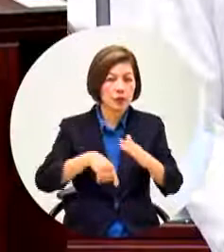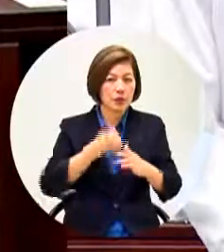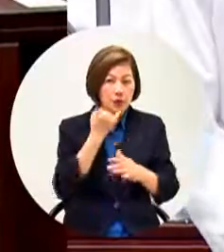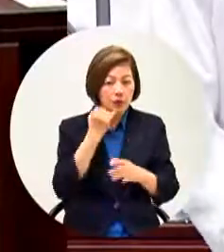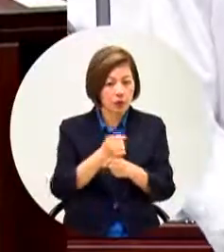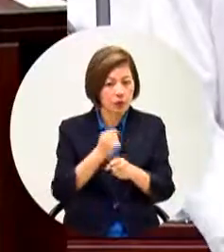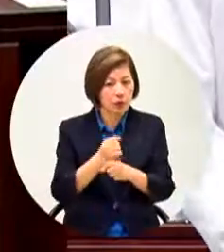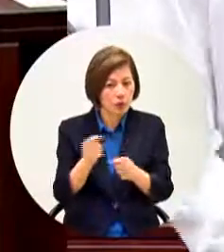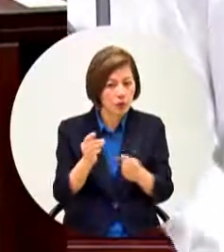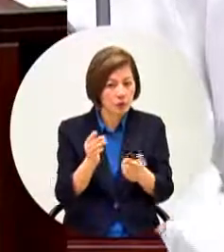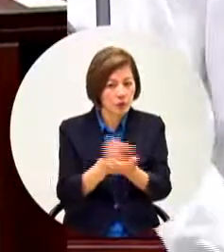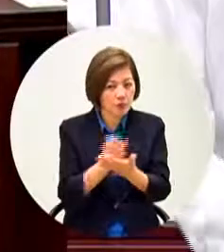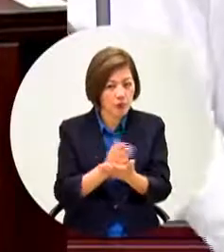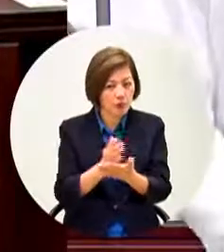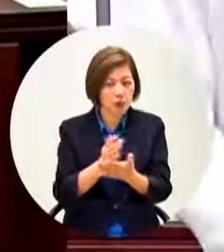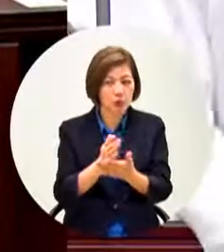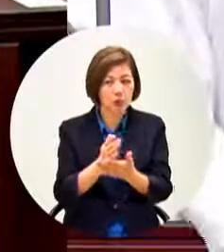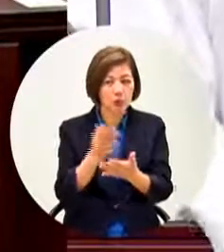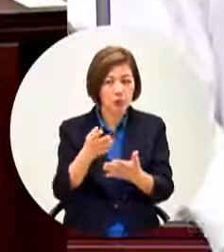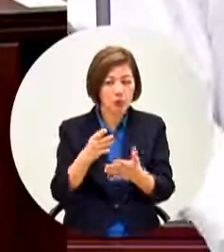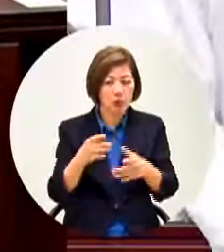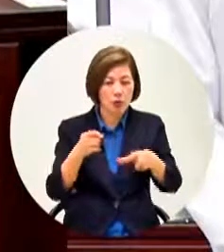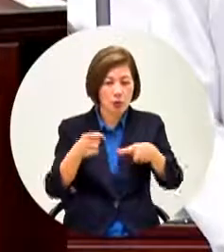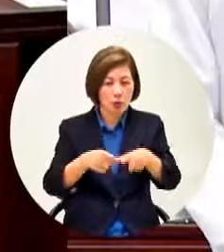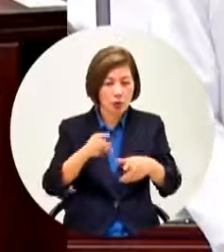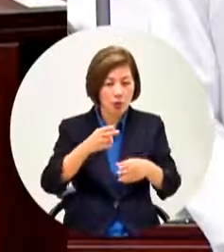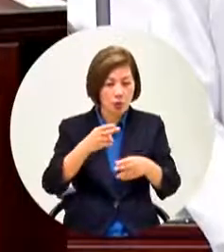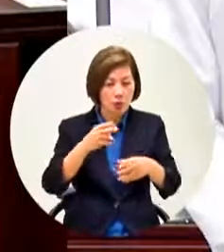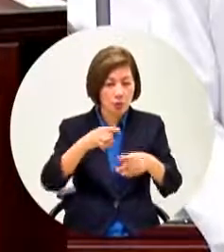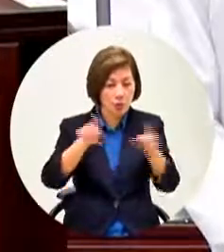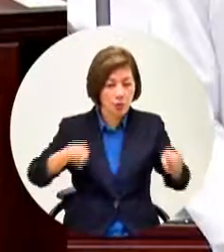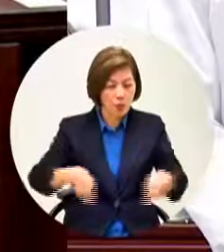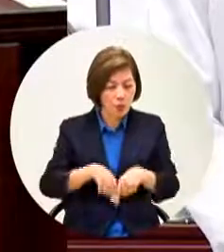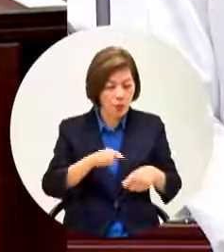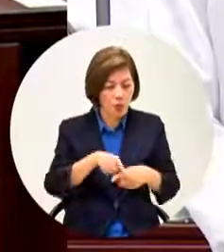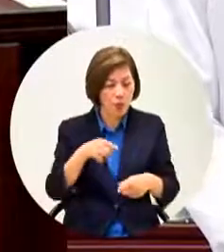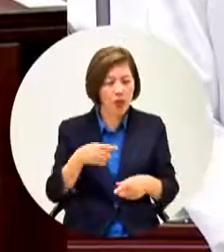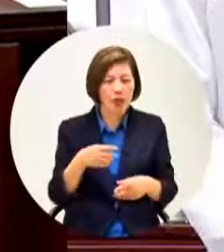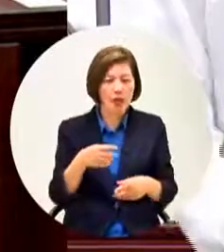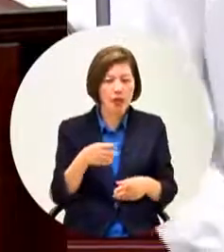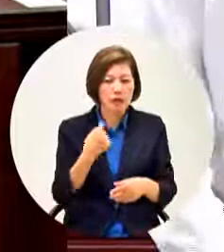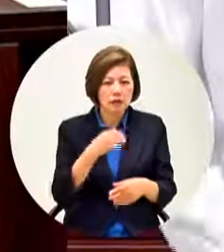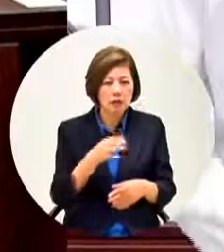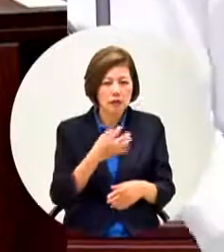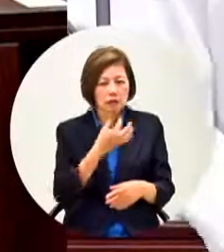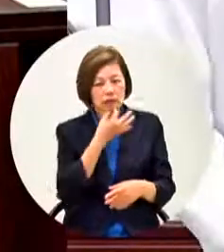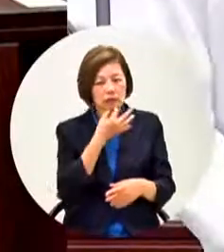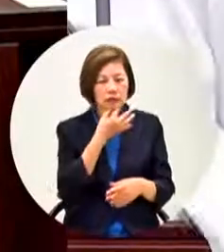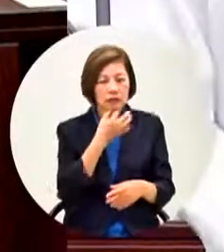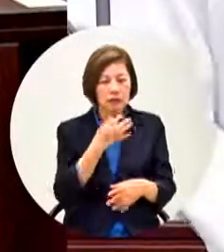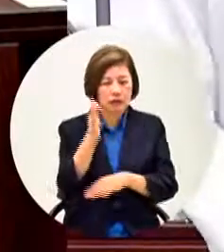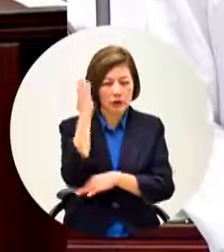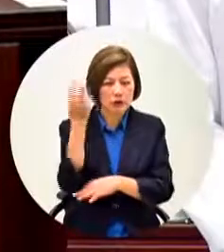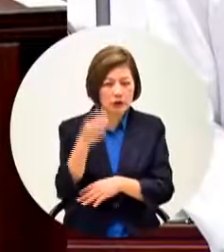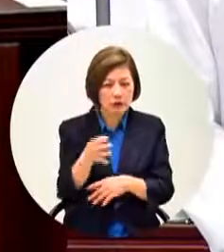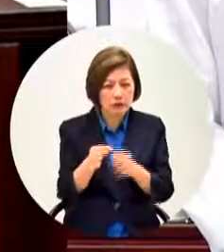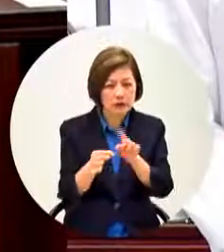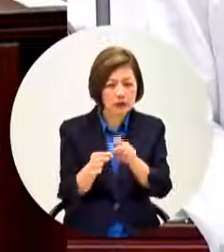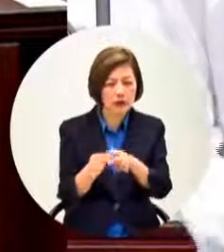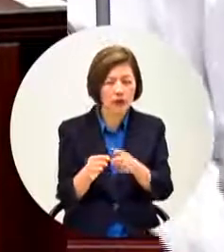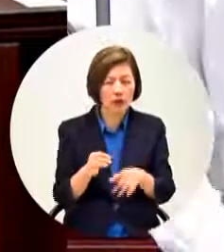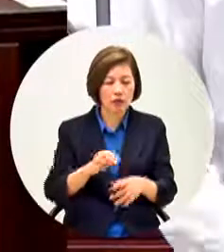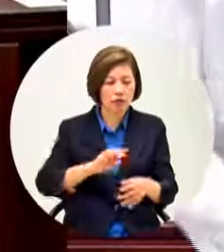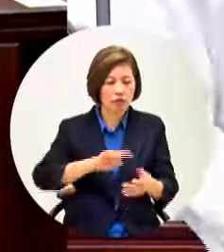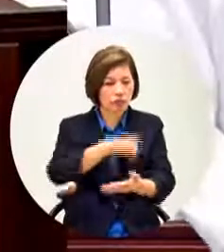阵，行政院迄阵啊，伫文内底有甲咱讲，就讲基于政府的裁员，还有这个整体的计划效